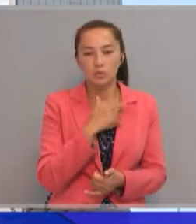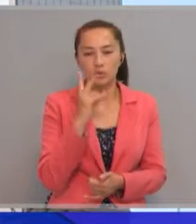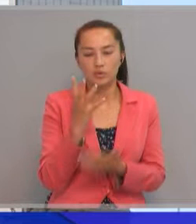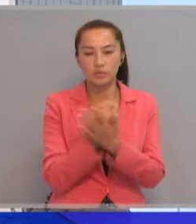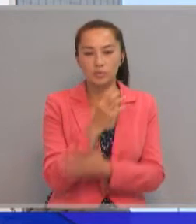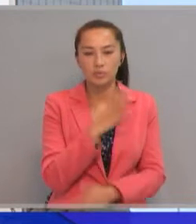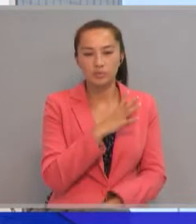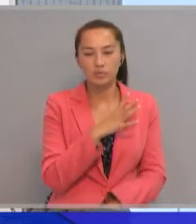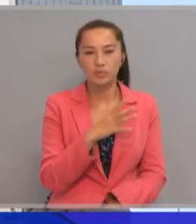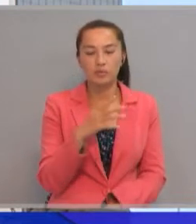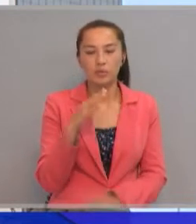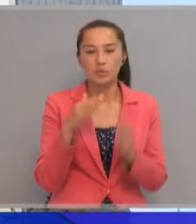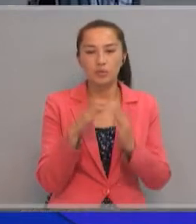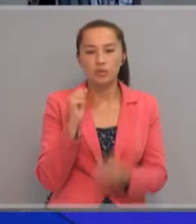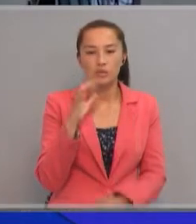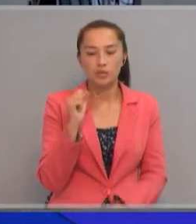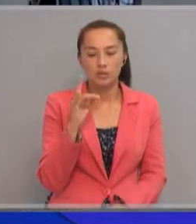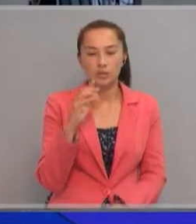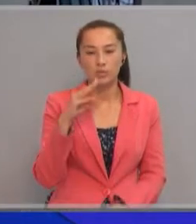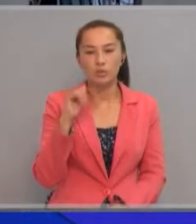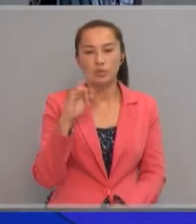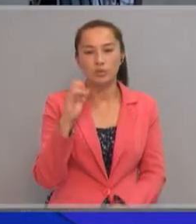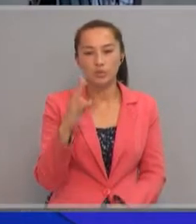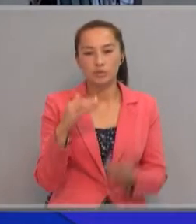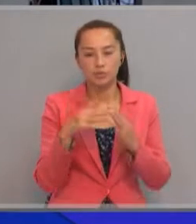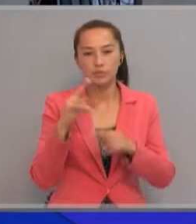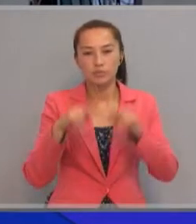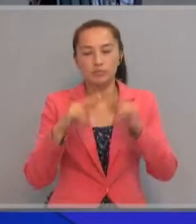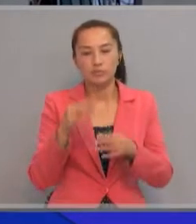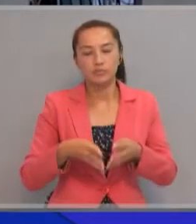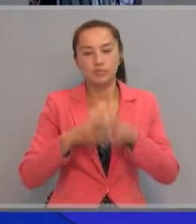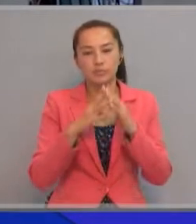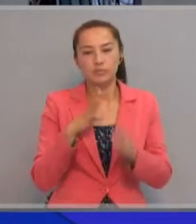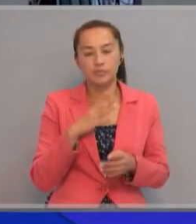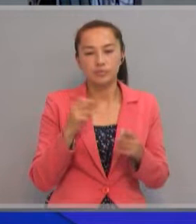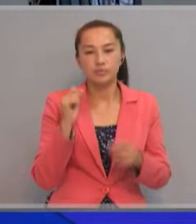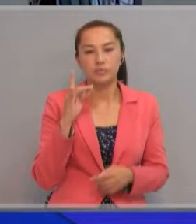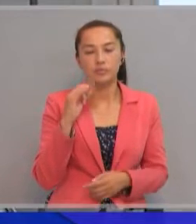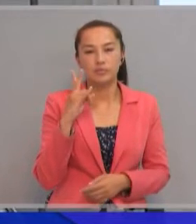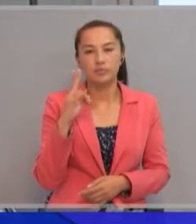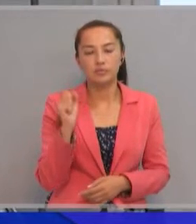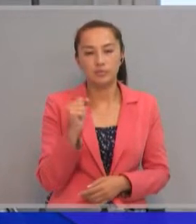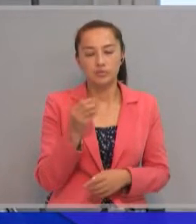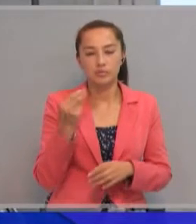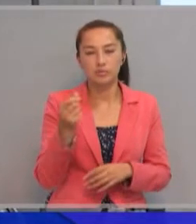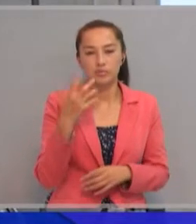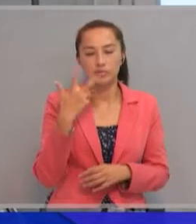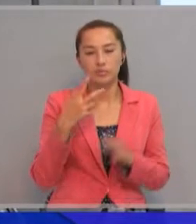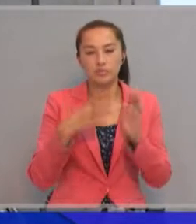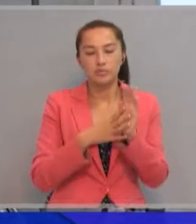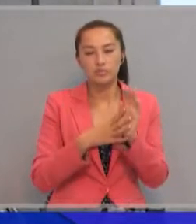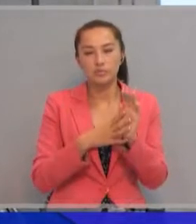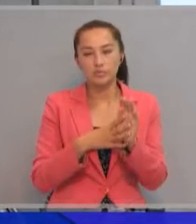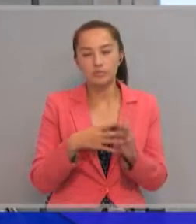арқылы берілген бұл үйлер Асар және Тұран шағынауданынан еңсеттік деген. Арендалық баспанаға қол жеткізгендердің 39-ы